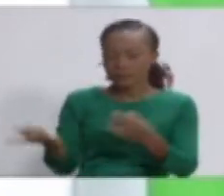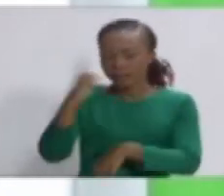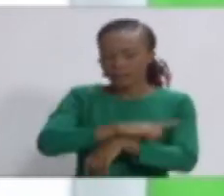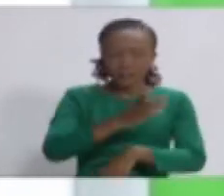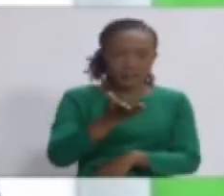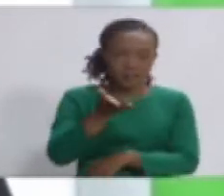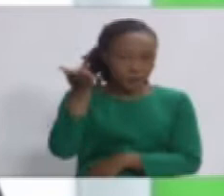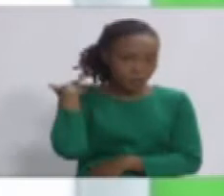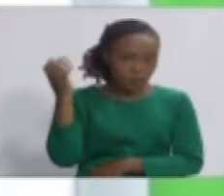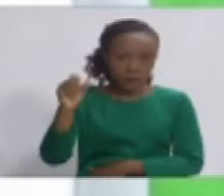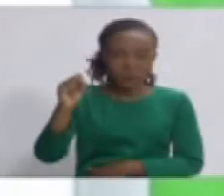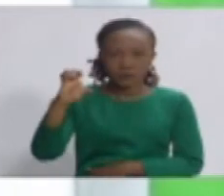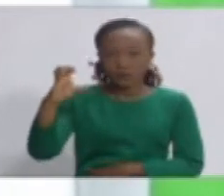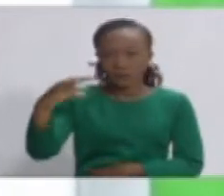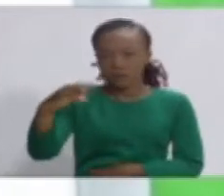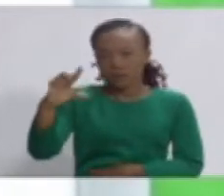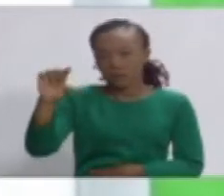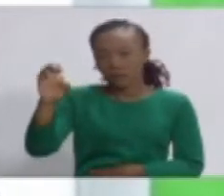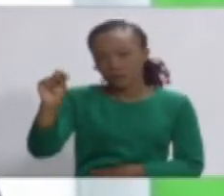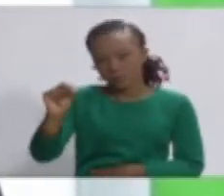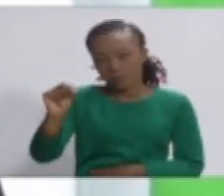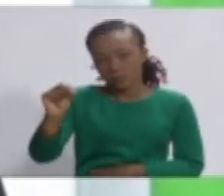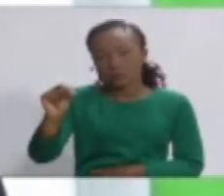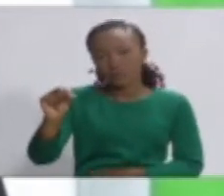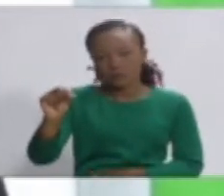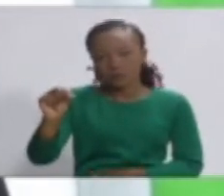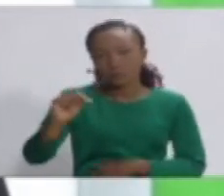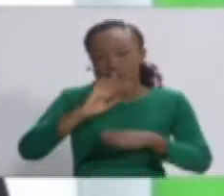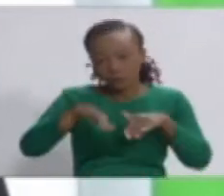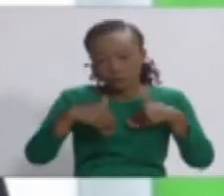secretary general formally tendered his